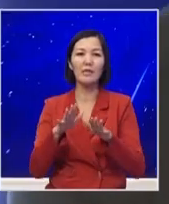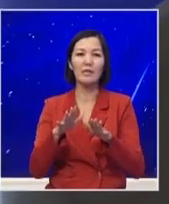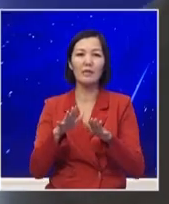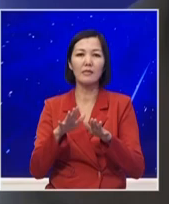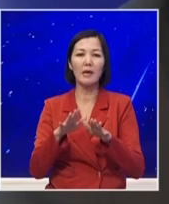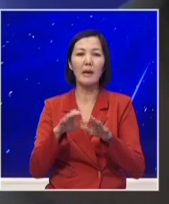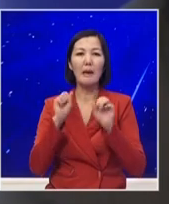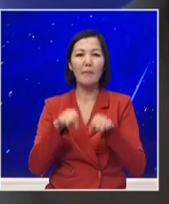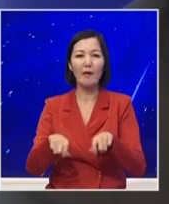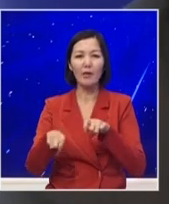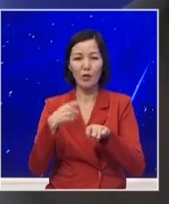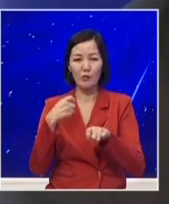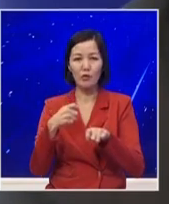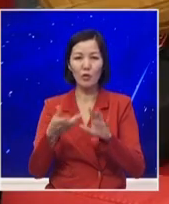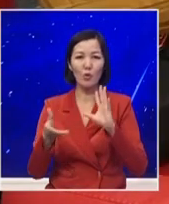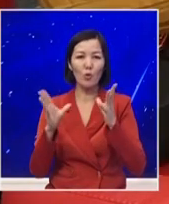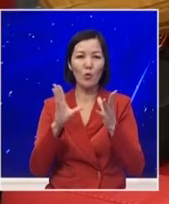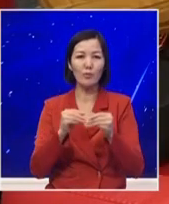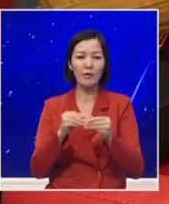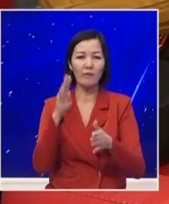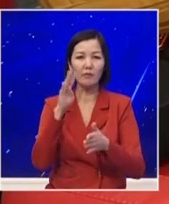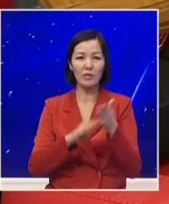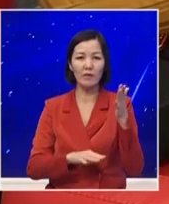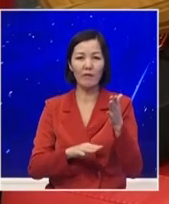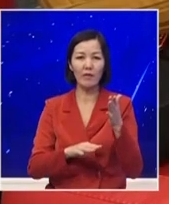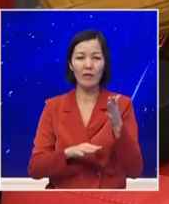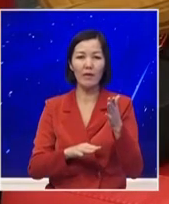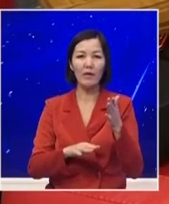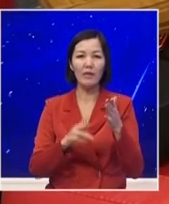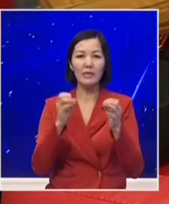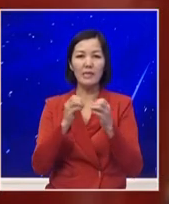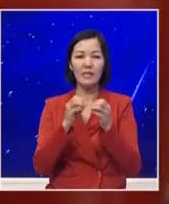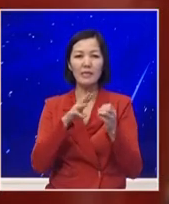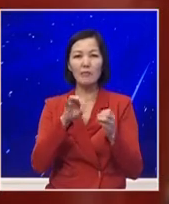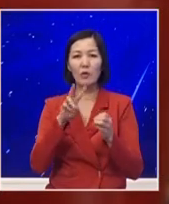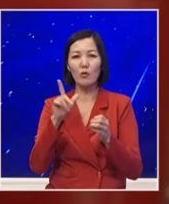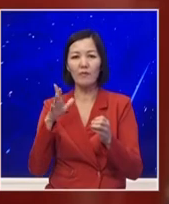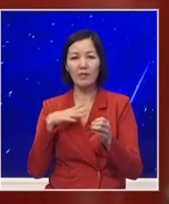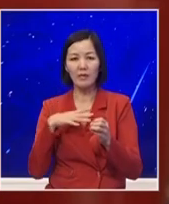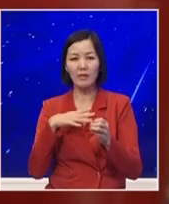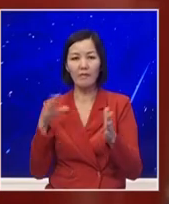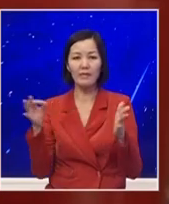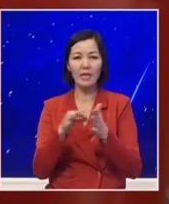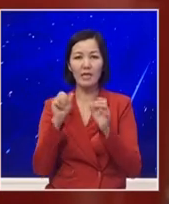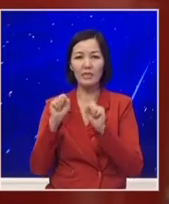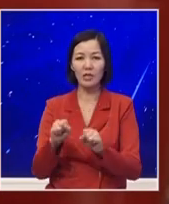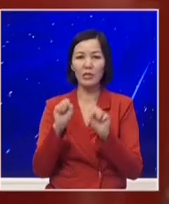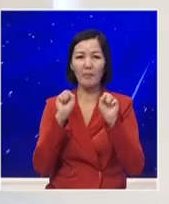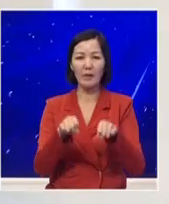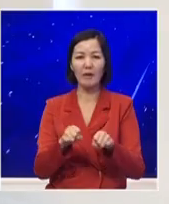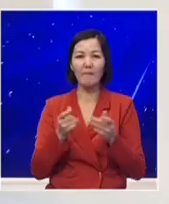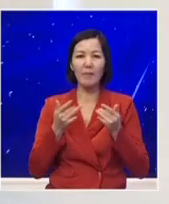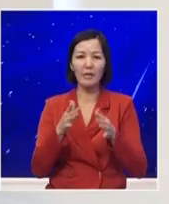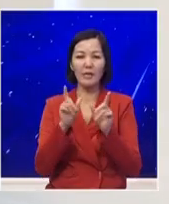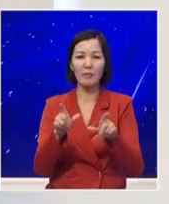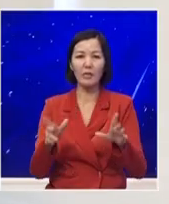административных правонарушениях. Общая сумма наложенных штрафов составила более 10 миллионов тенге. В целях защиты прав